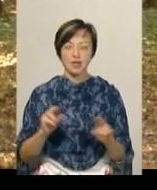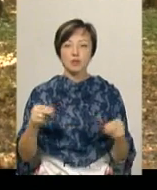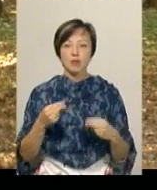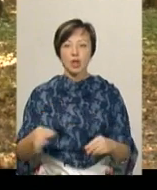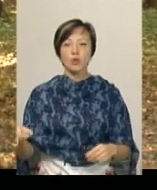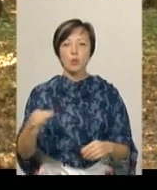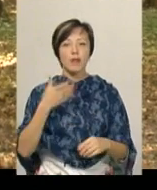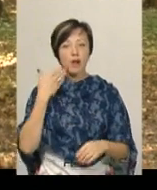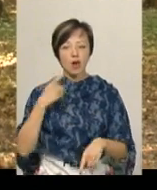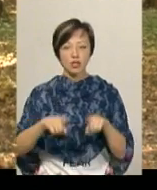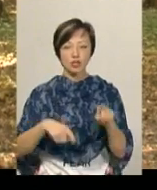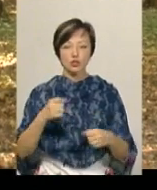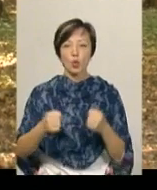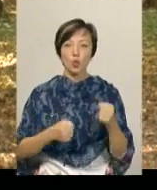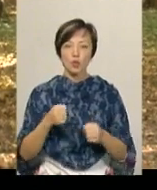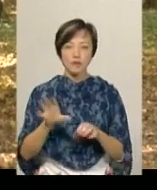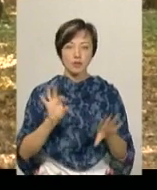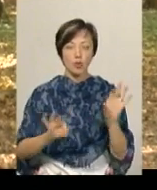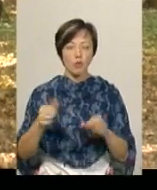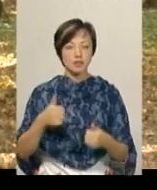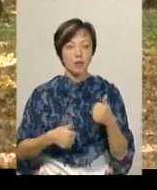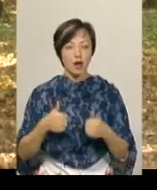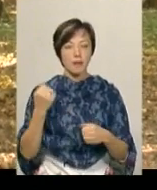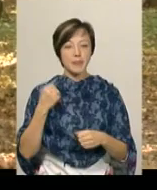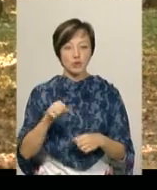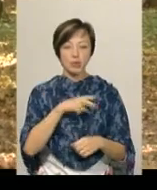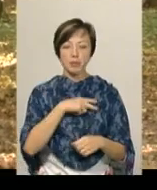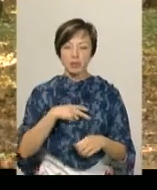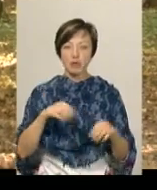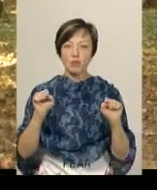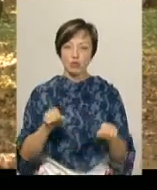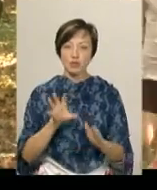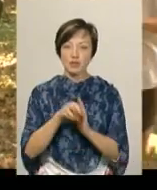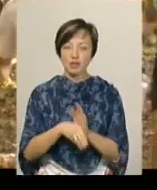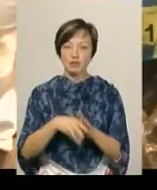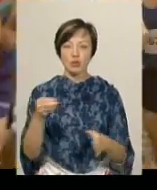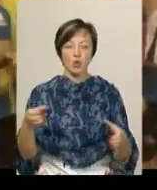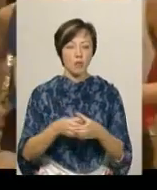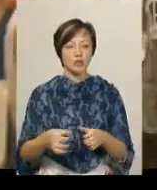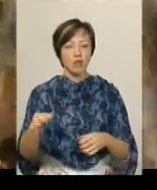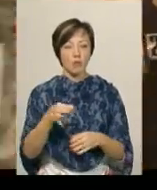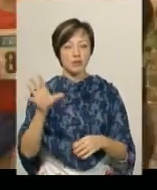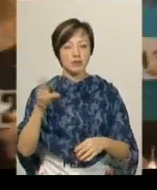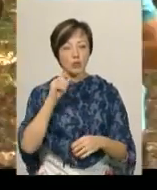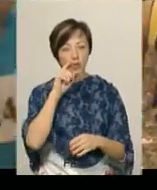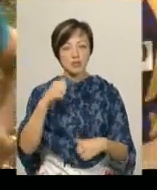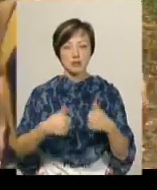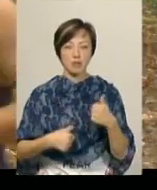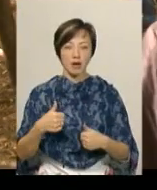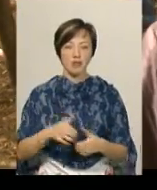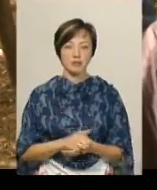Чемпіонат області з легкоатлетичного кросу – відбіркові змагання. Переможці та призери можуть увійти до збірної команди області на всеукраїнські